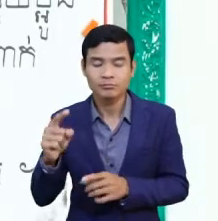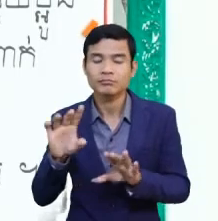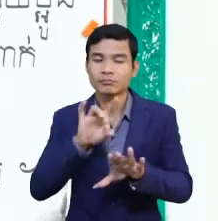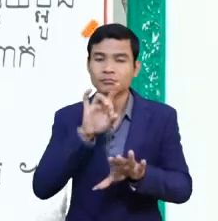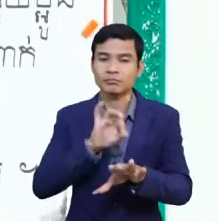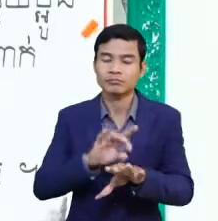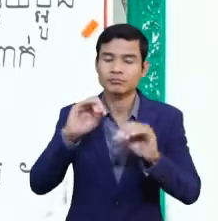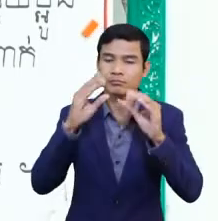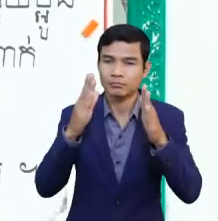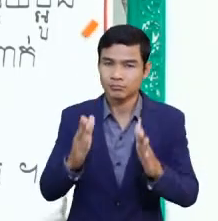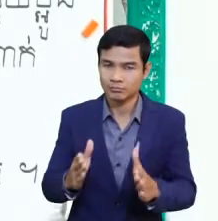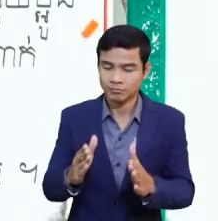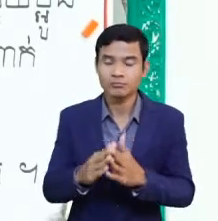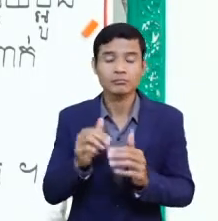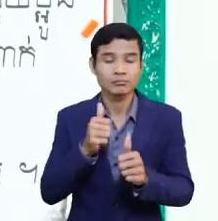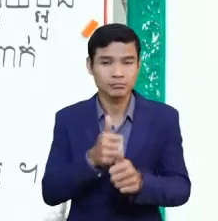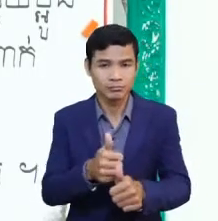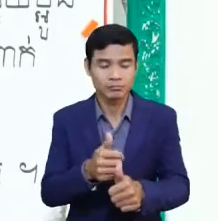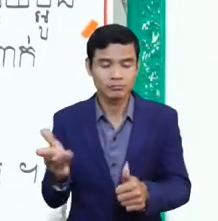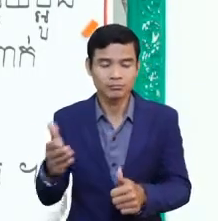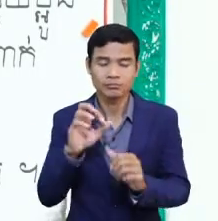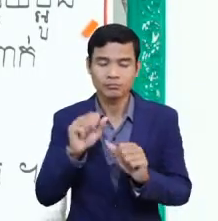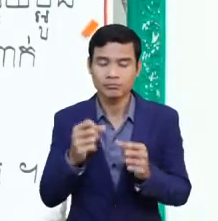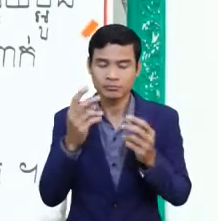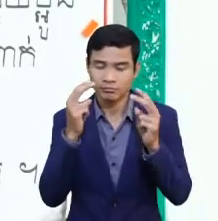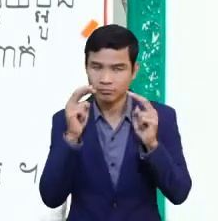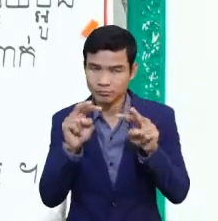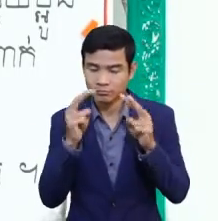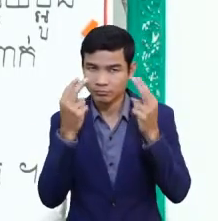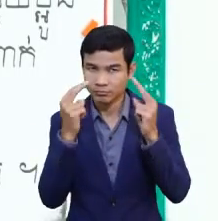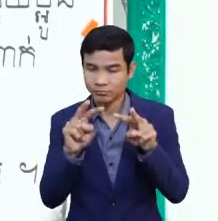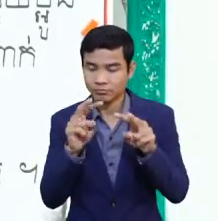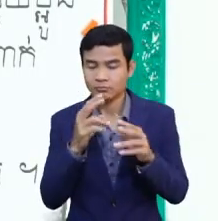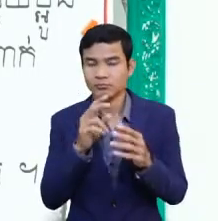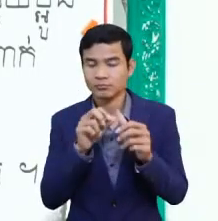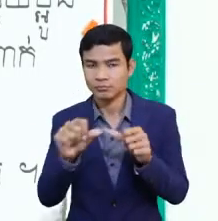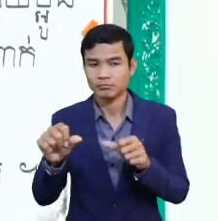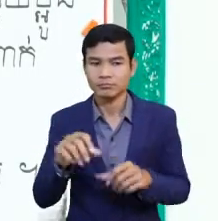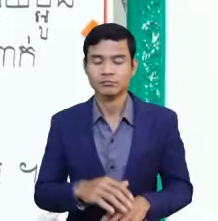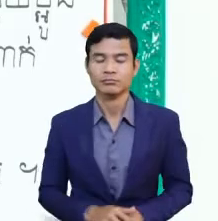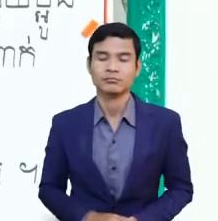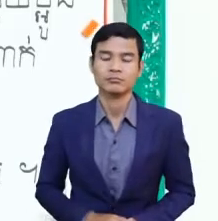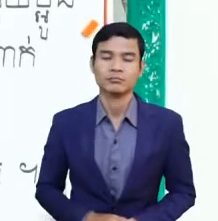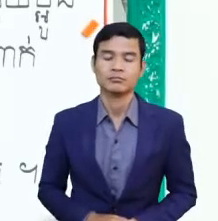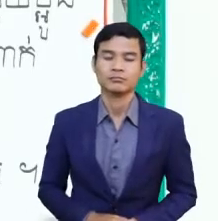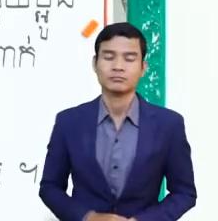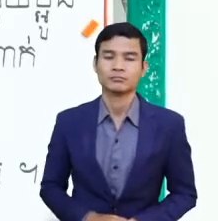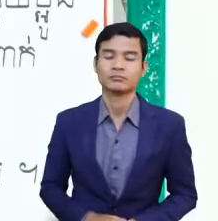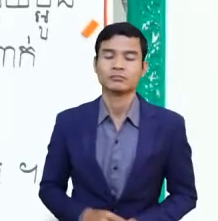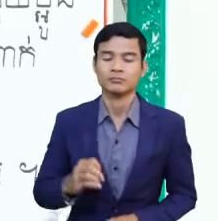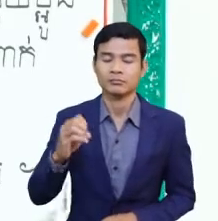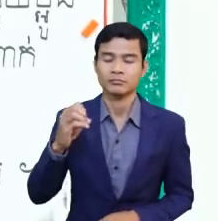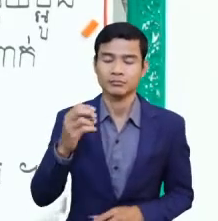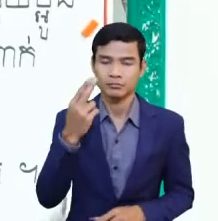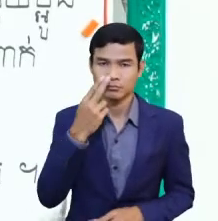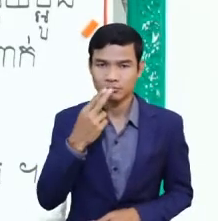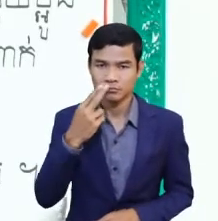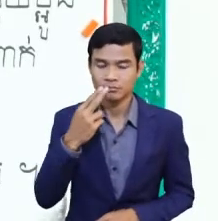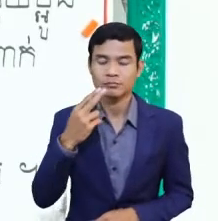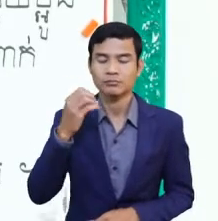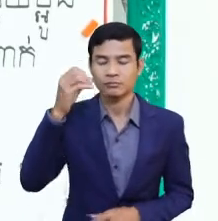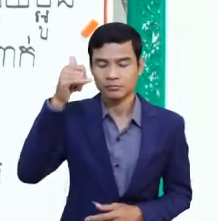nè con chà là con chăm sẽ đáp từng ác nè to tiết chà âm nàn